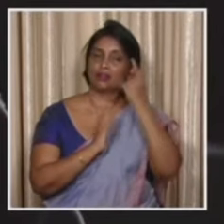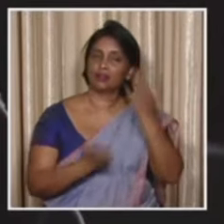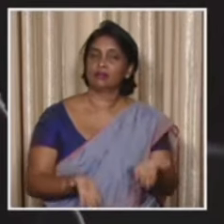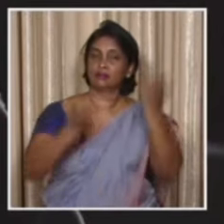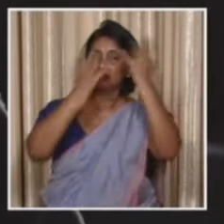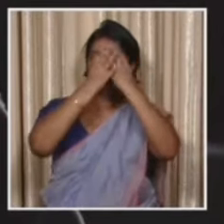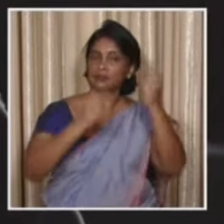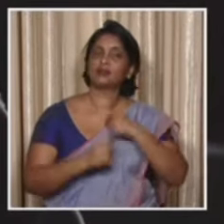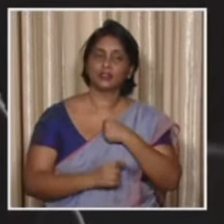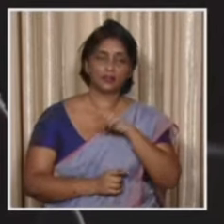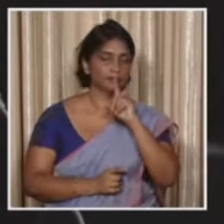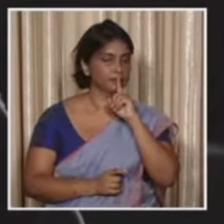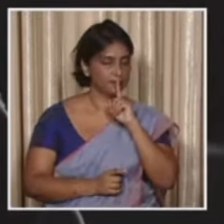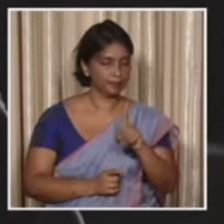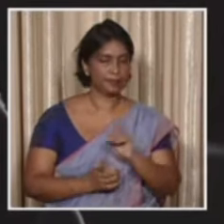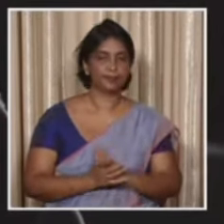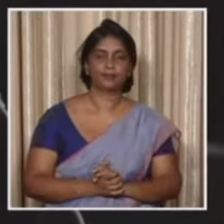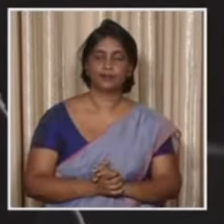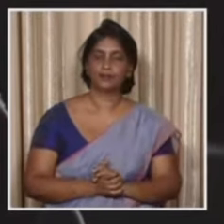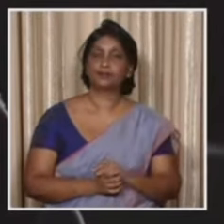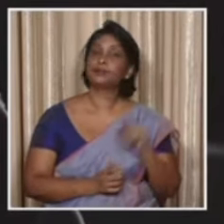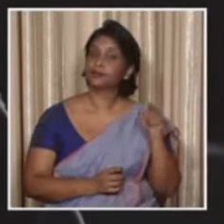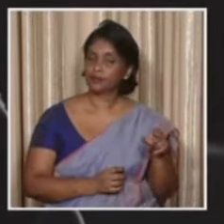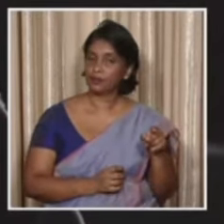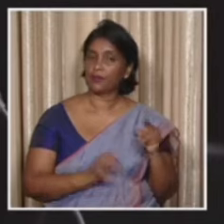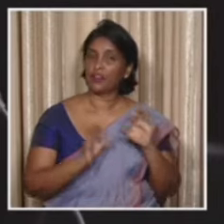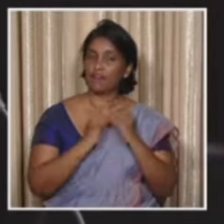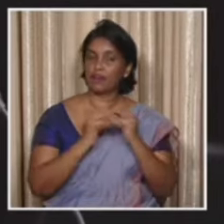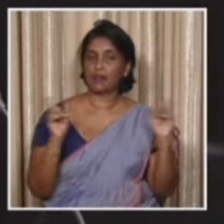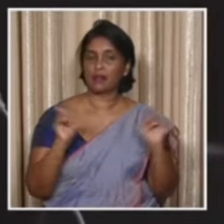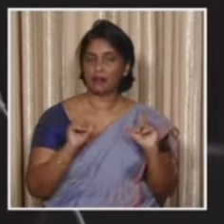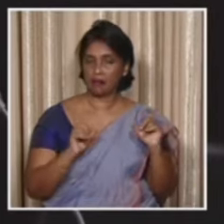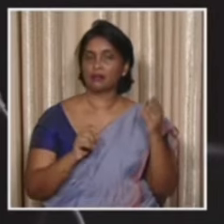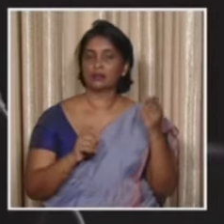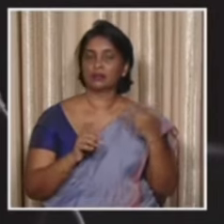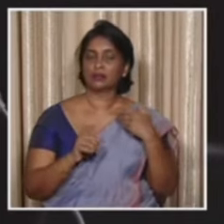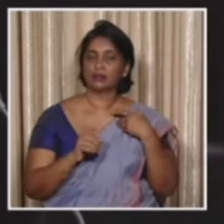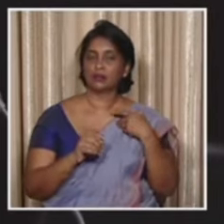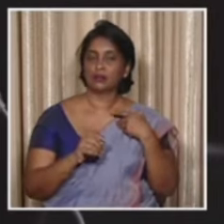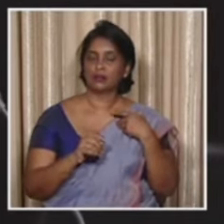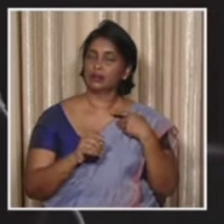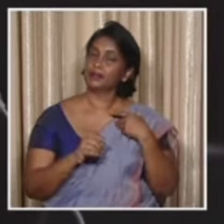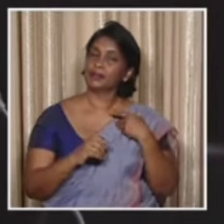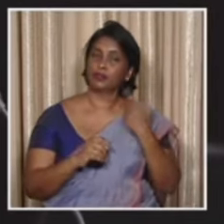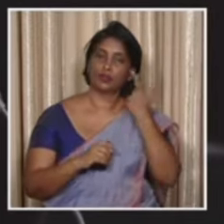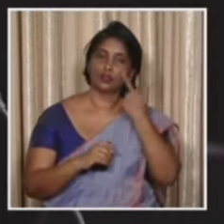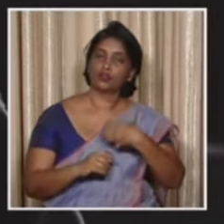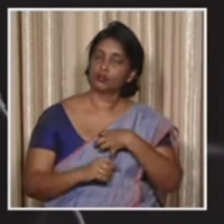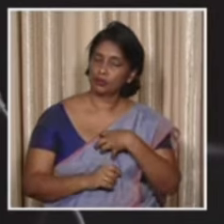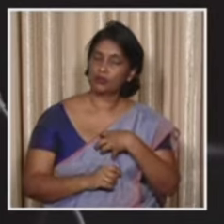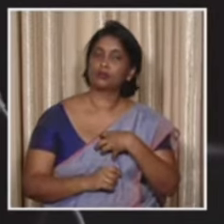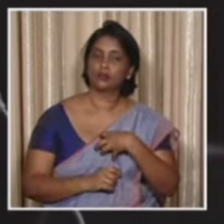சுவல பேவா கேலா மம் பிரார்த்தனா கருணோ எத்துமாகி பௌட ஞாதி மித்ரின் நெக்க மம அப்பே ஷோக்கியாத்